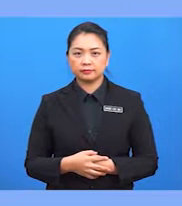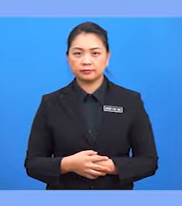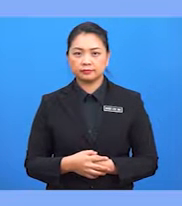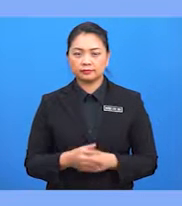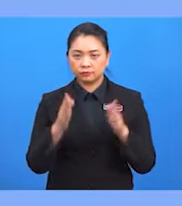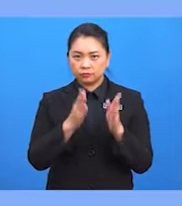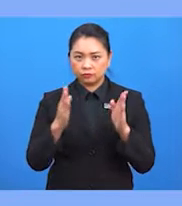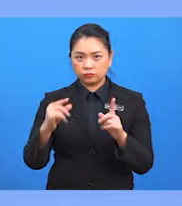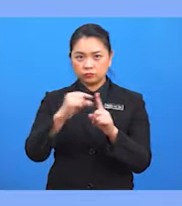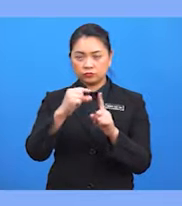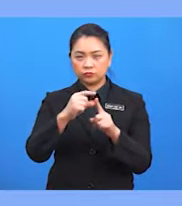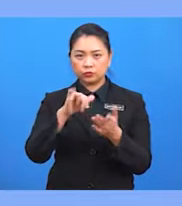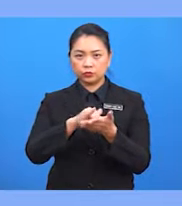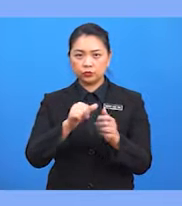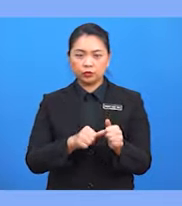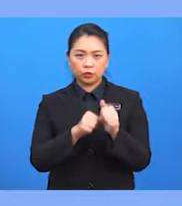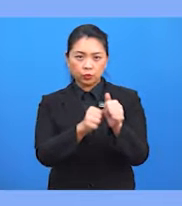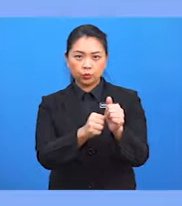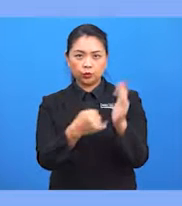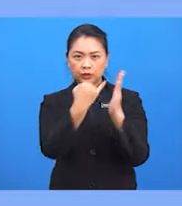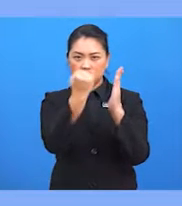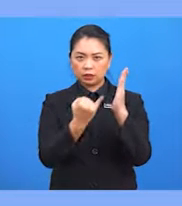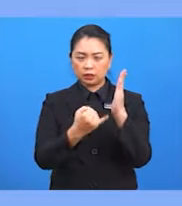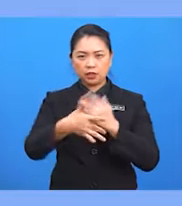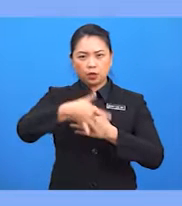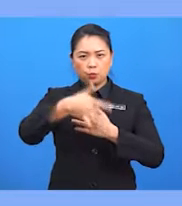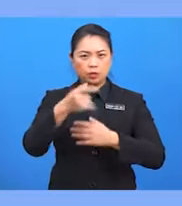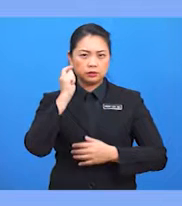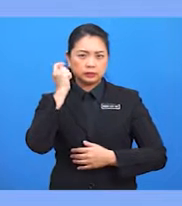Susun teks tersebut berdasarkan lakaran awal tadi.